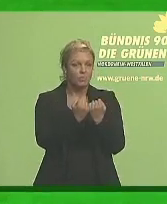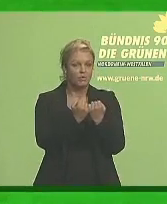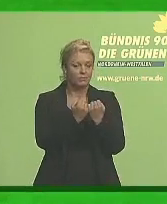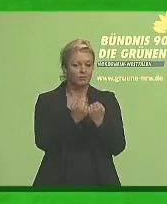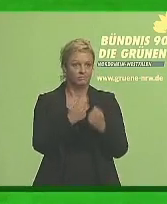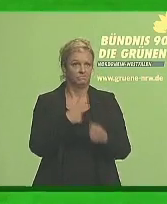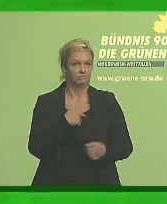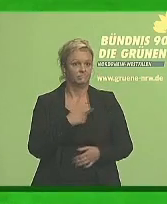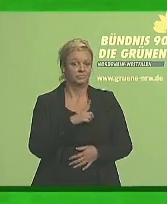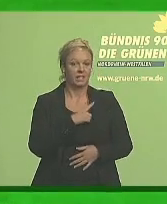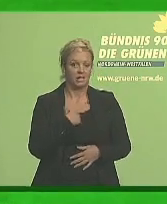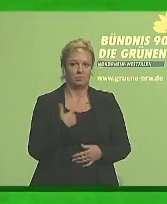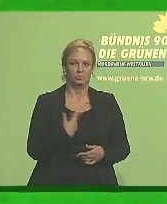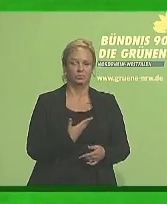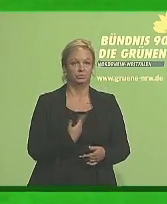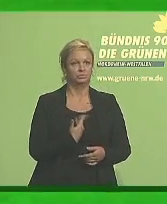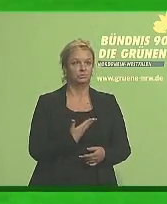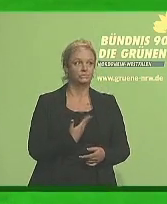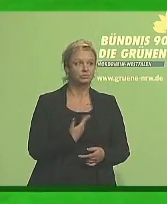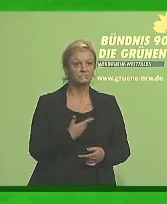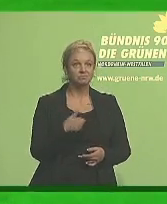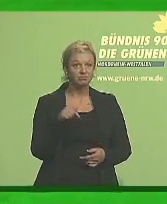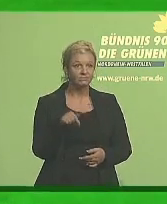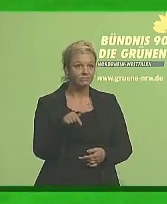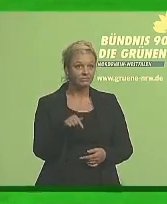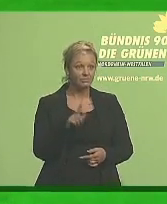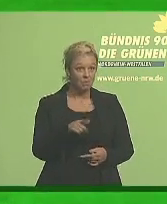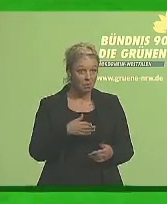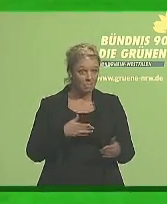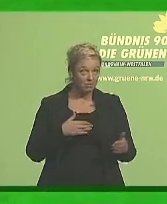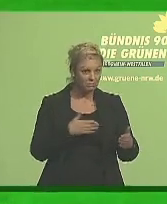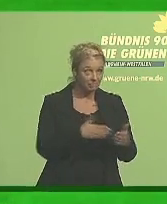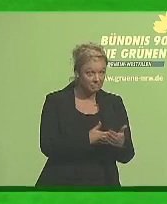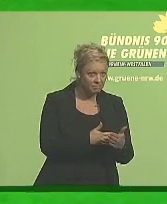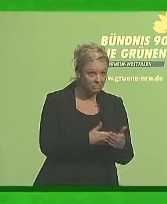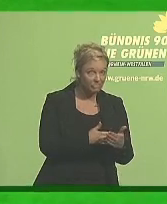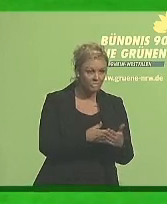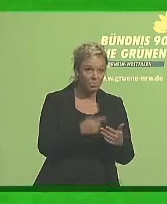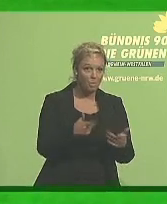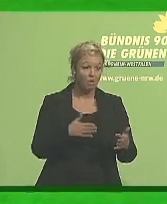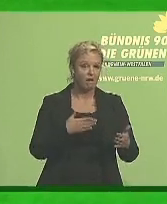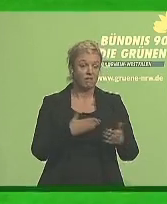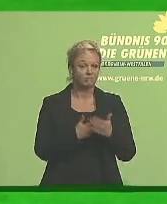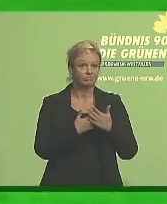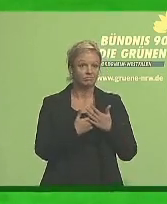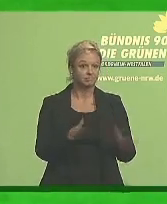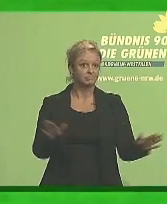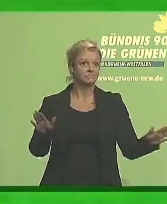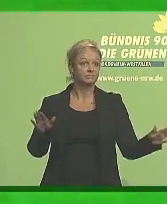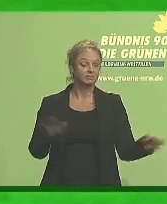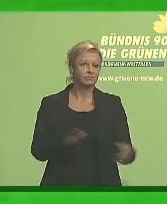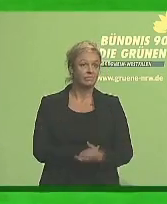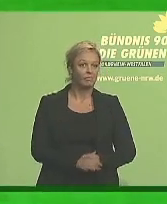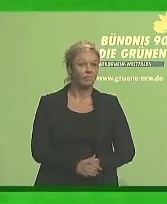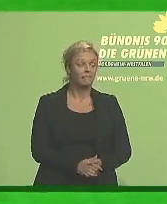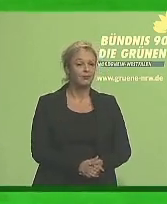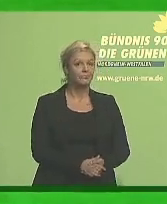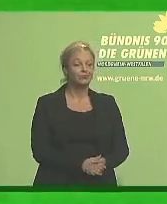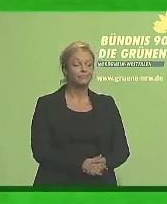noch nicht sicher bin, ob das eine Sackgasse ist oder ob Wege rausführen. Ich habe